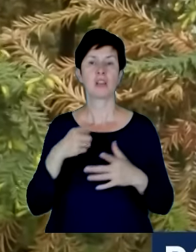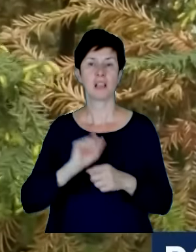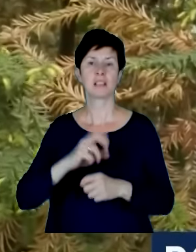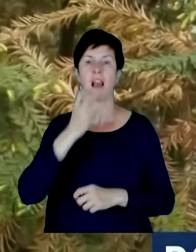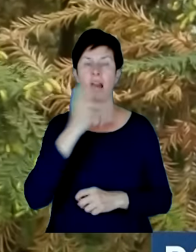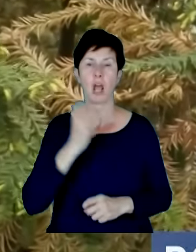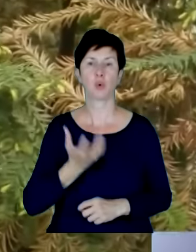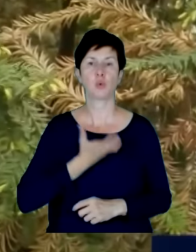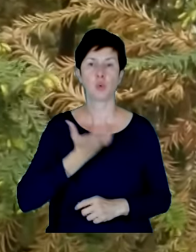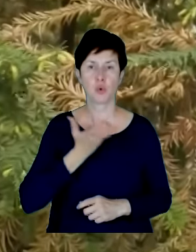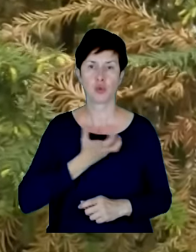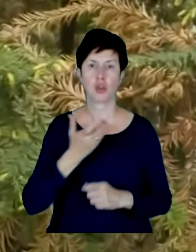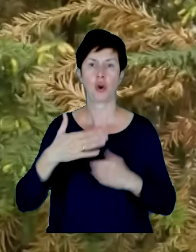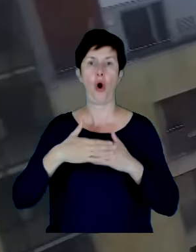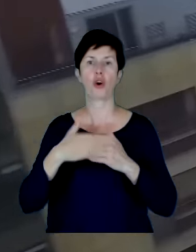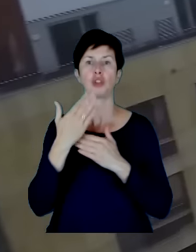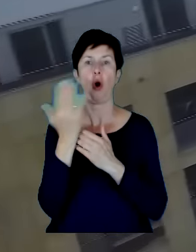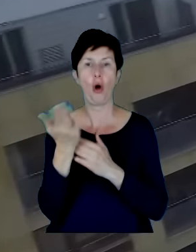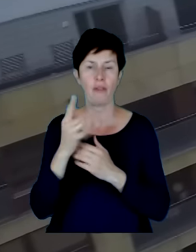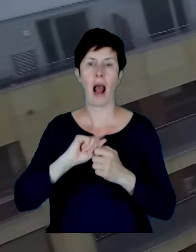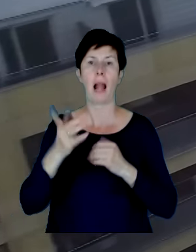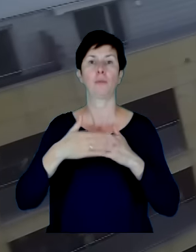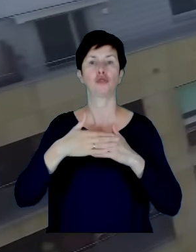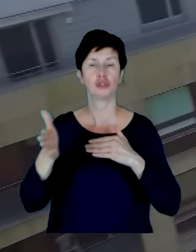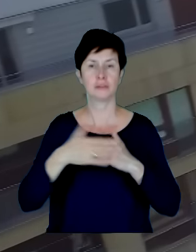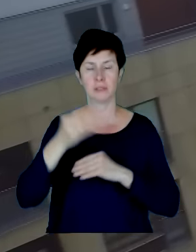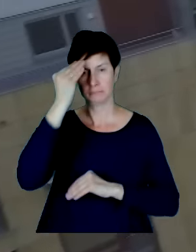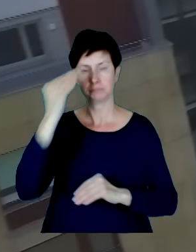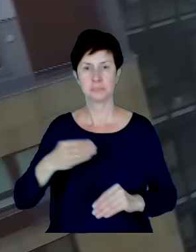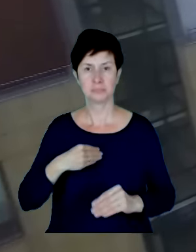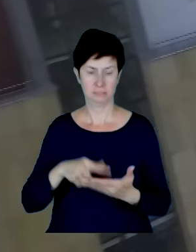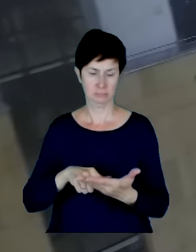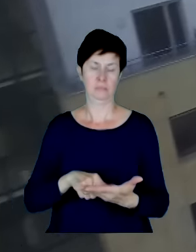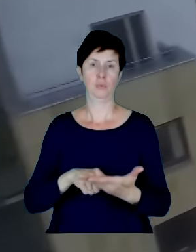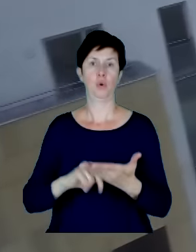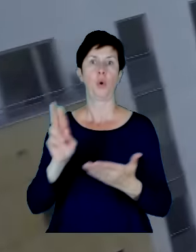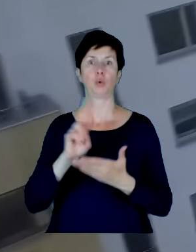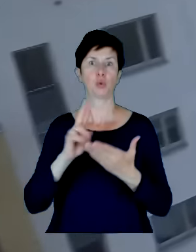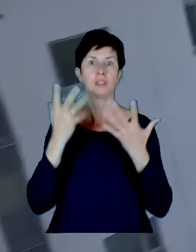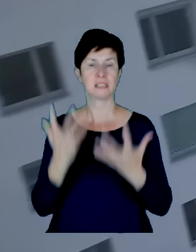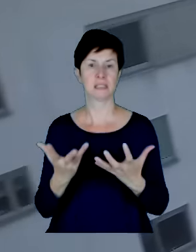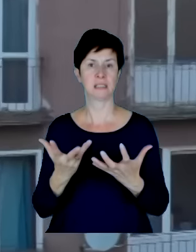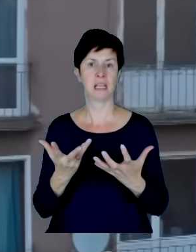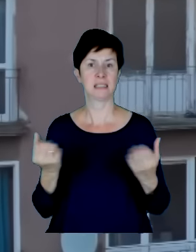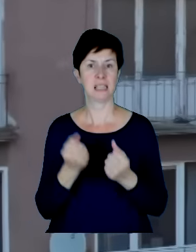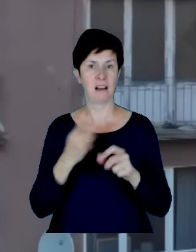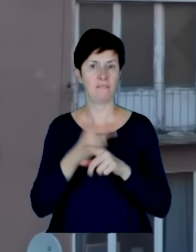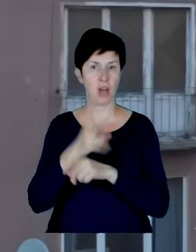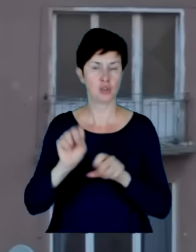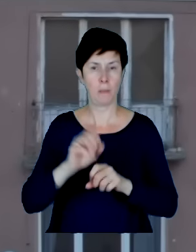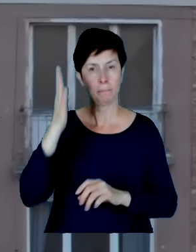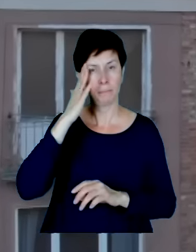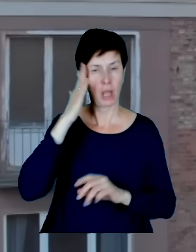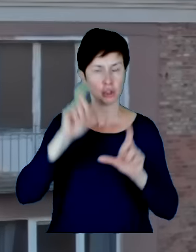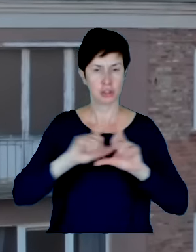czujniki otwarcia okna lub drzwi które nas poinformują w sposób zdalny o tym że ktoś do naszego mieszkania próbuje się dostać warto też